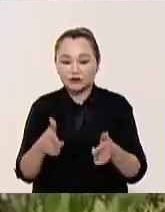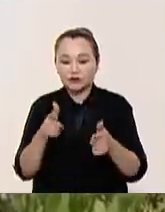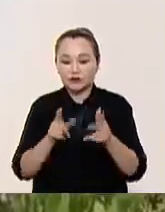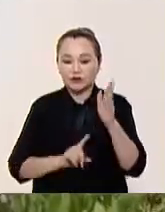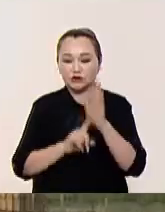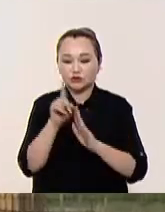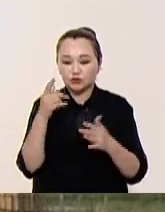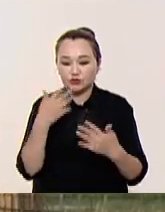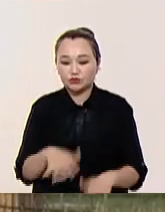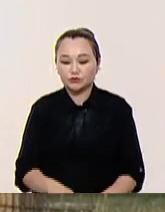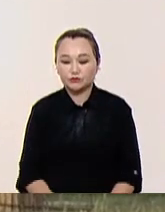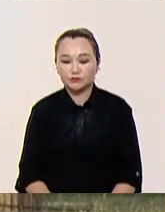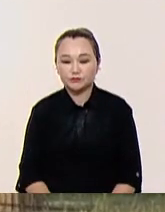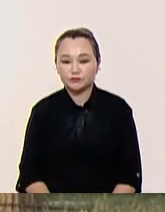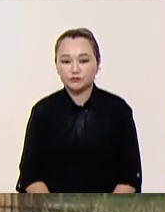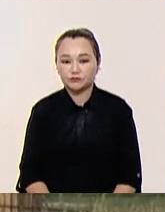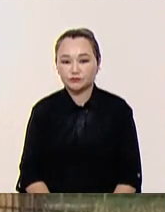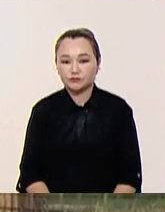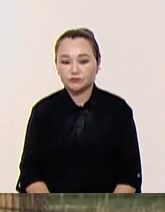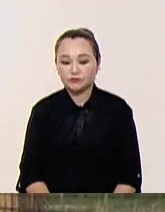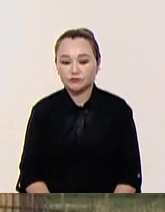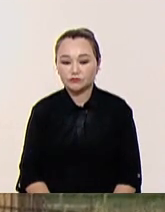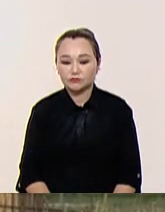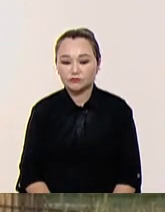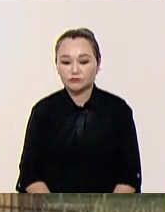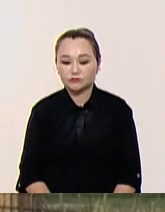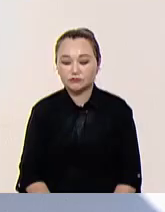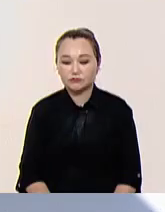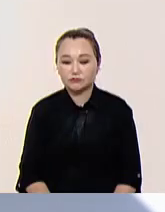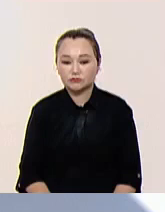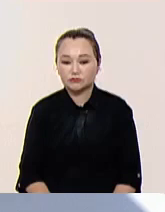бастап кеткен. Ерболат Серікбай, Информ бюро, Ақмола облысы.